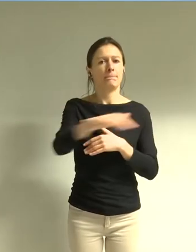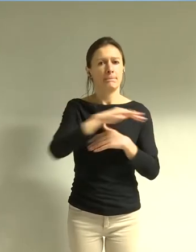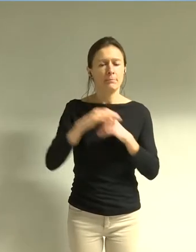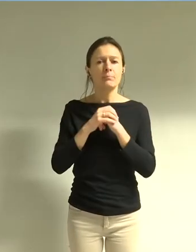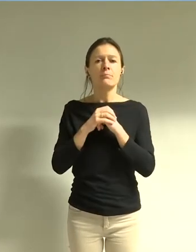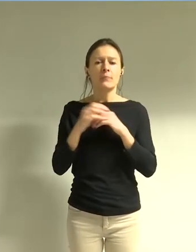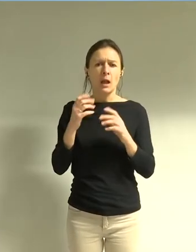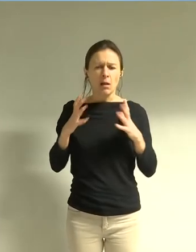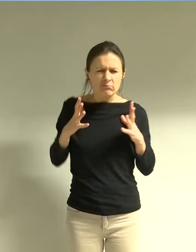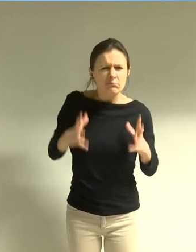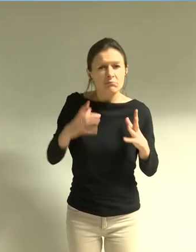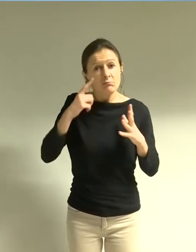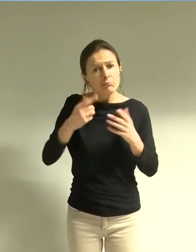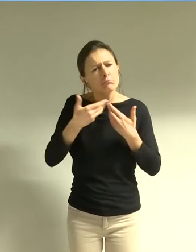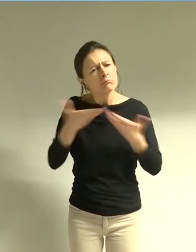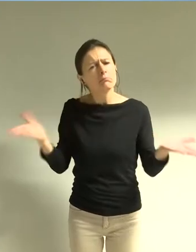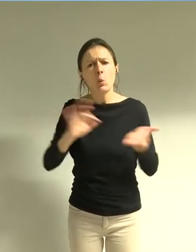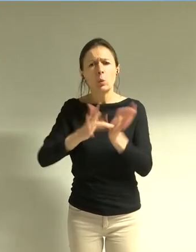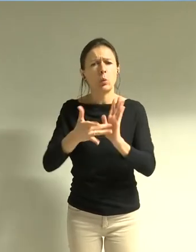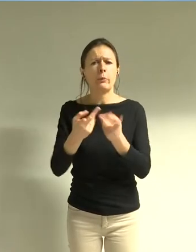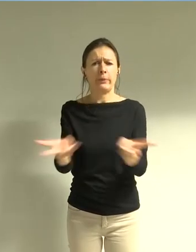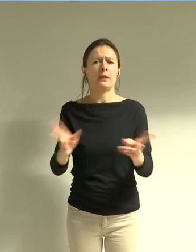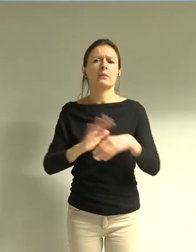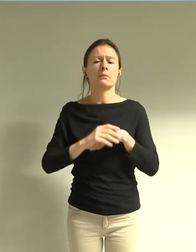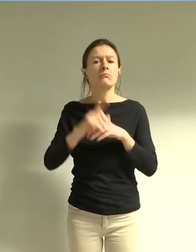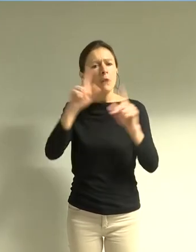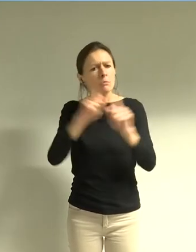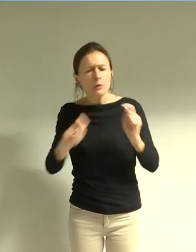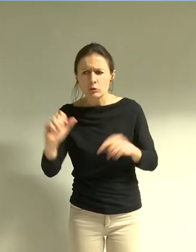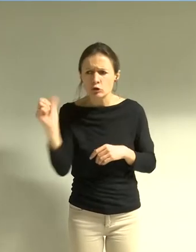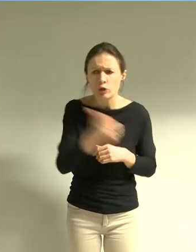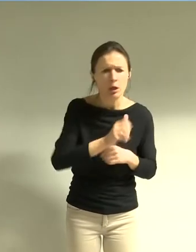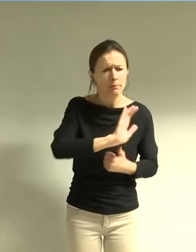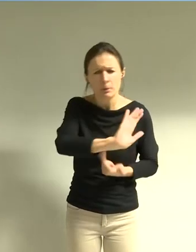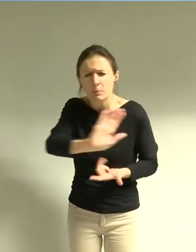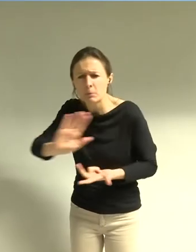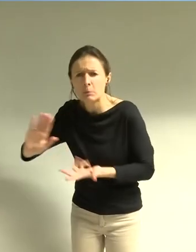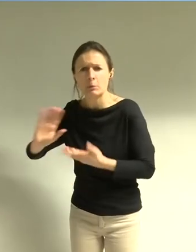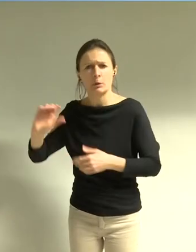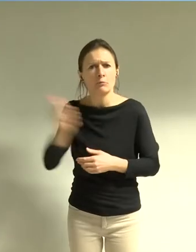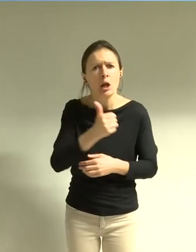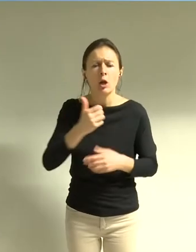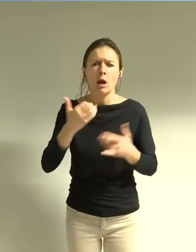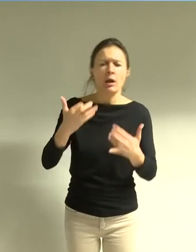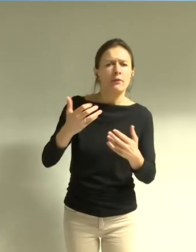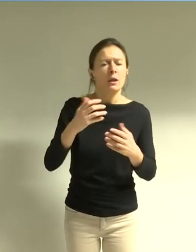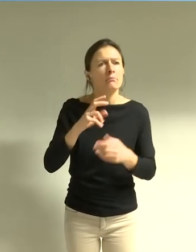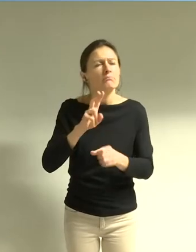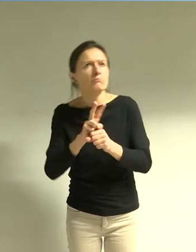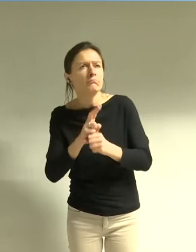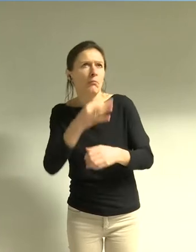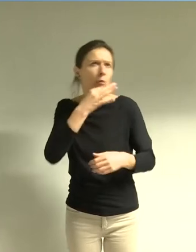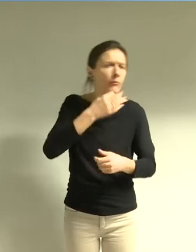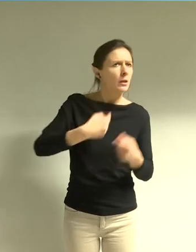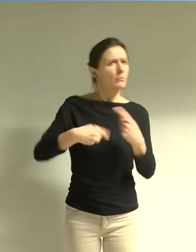à tous les publics dans le respect de leur singularité comme moyen de réalisation personnelle et comme moyen de faire